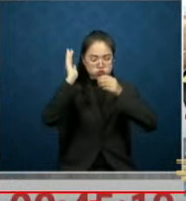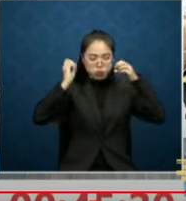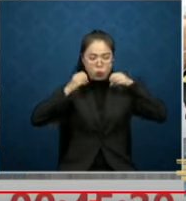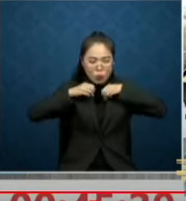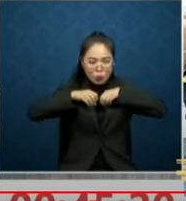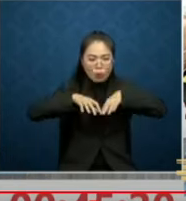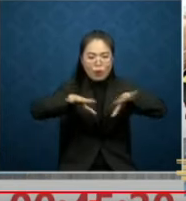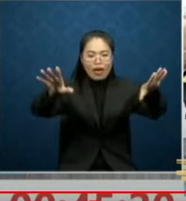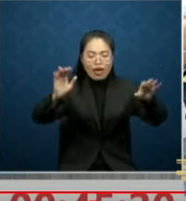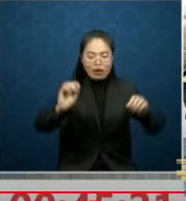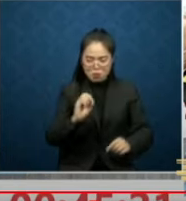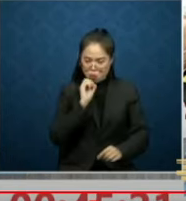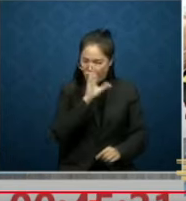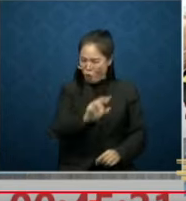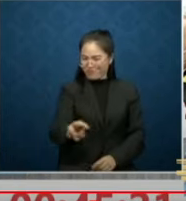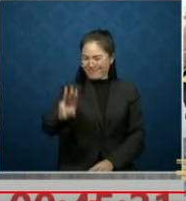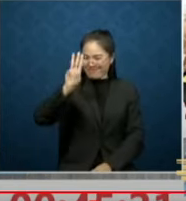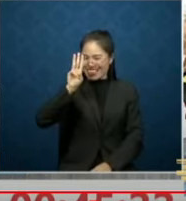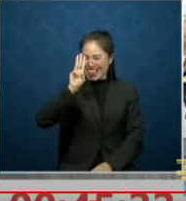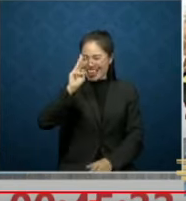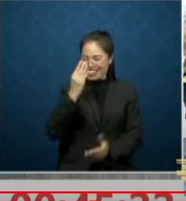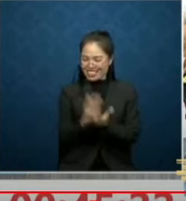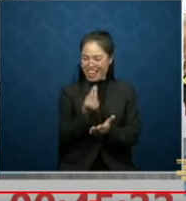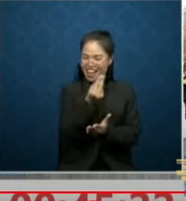ทีหาเสียงว่าแจกแน่นอน